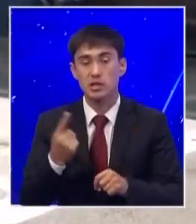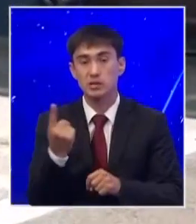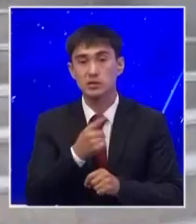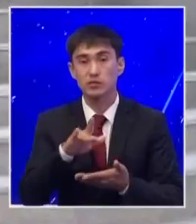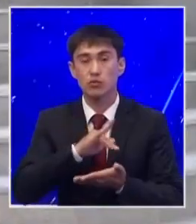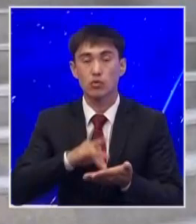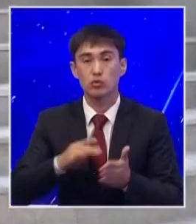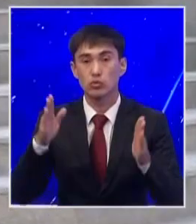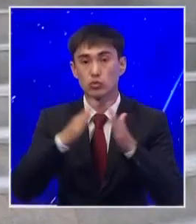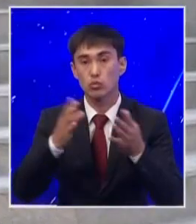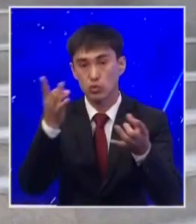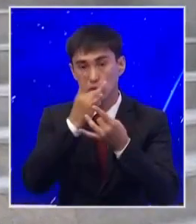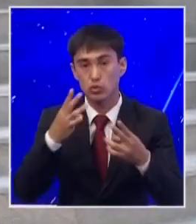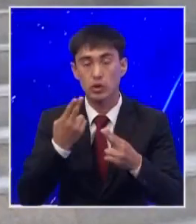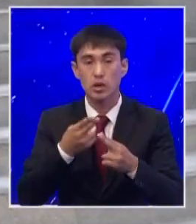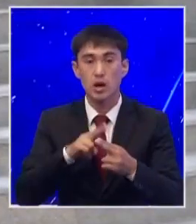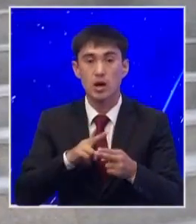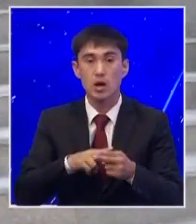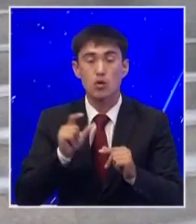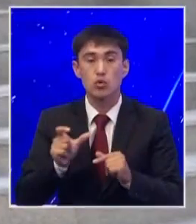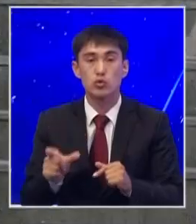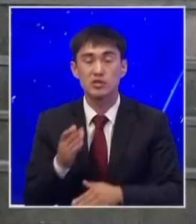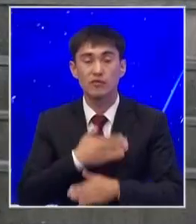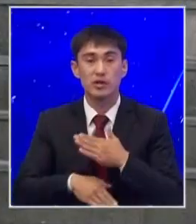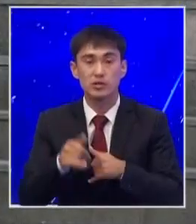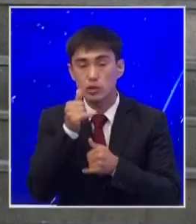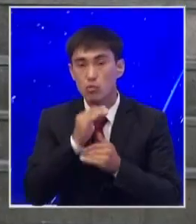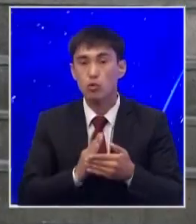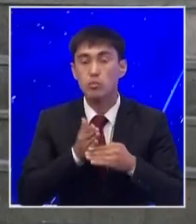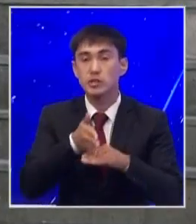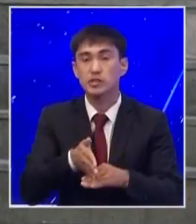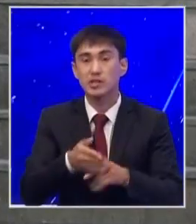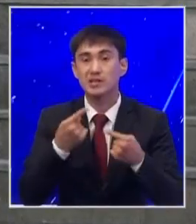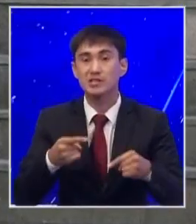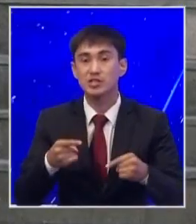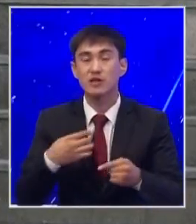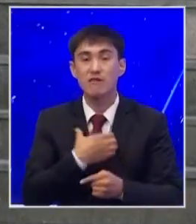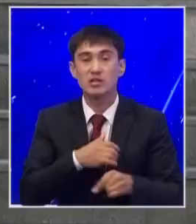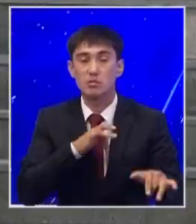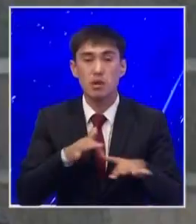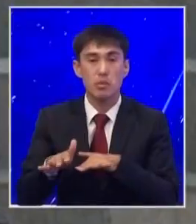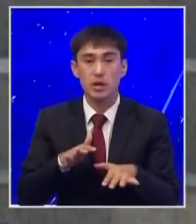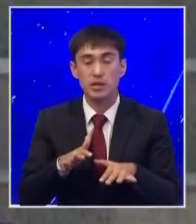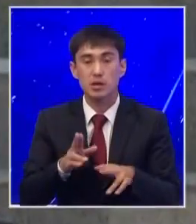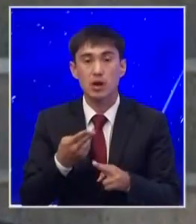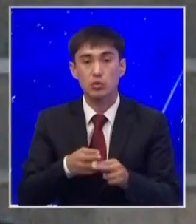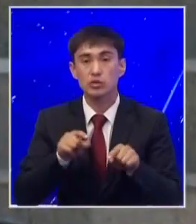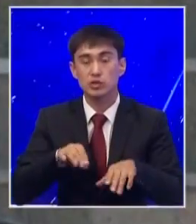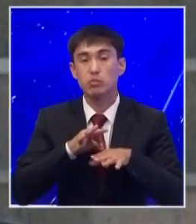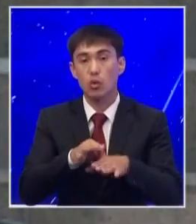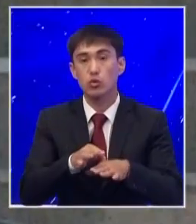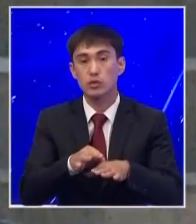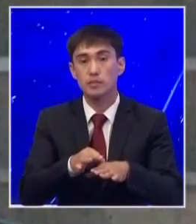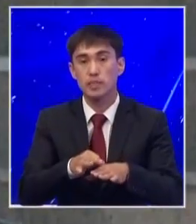в городе Дом культуры. Отметим, люди с инвалидностью не могут посещать различные важные мероприятия, которые здесь